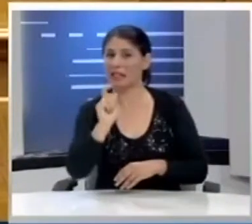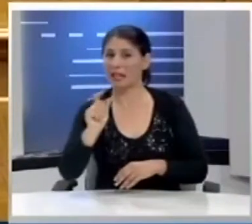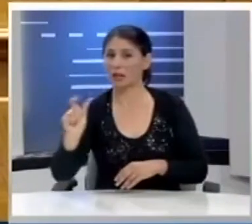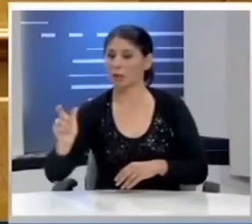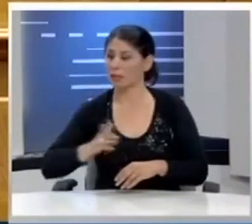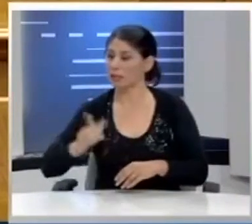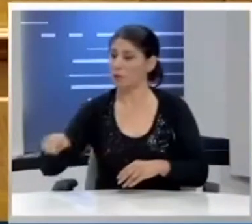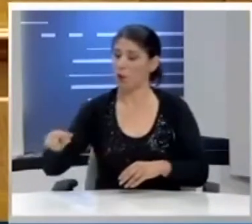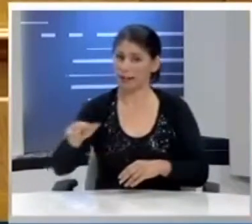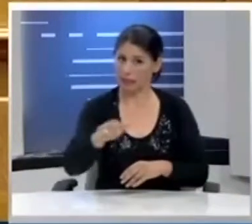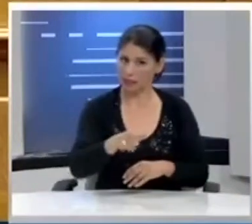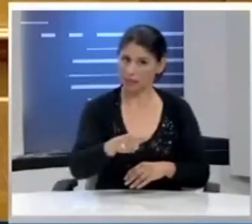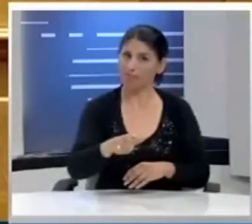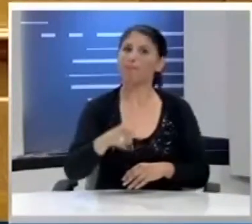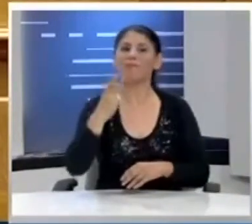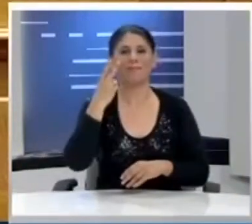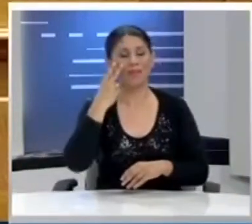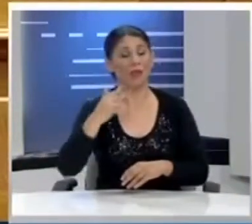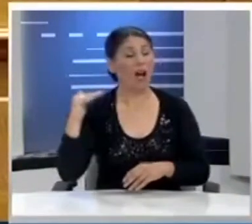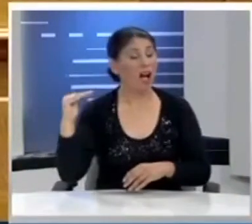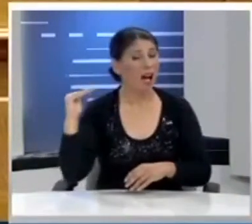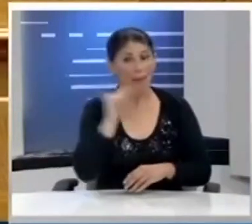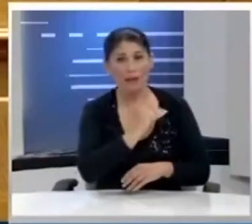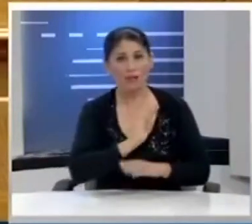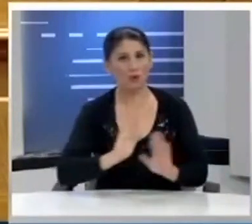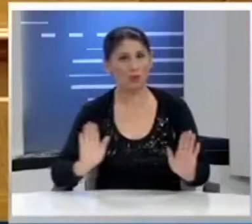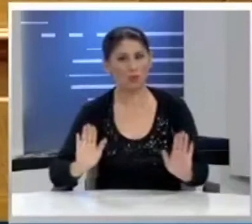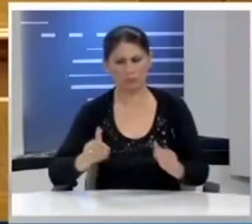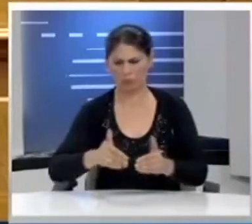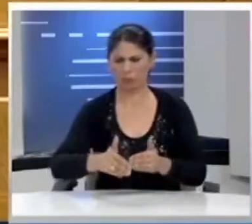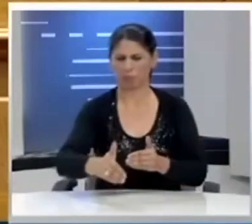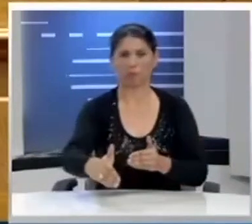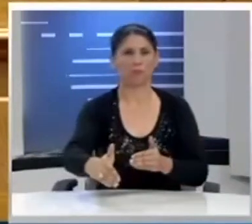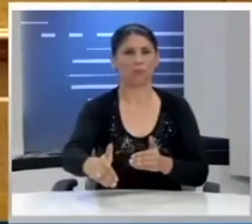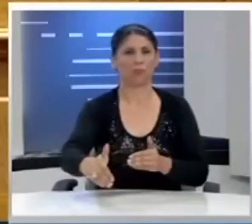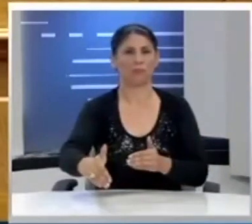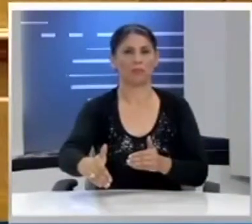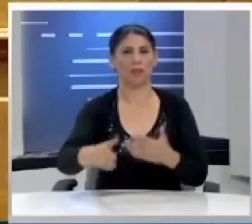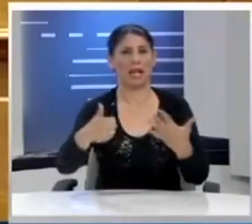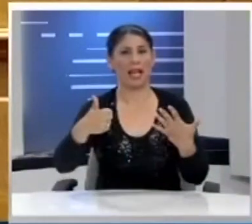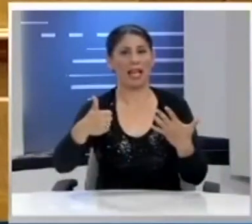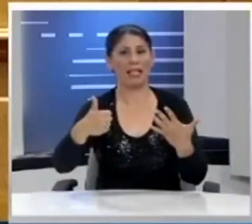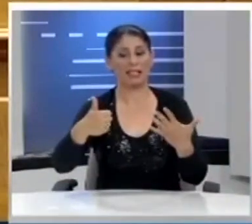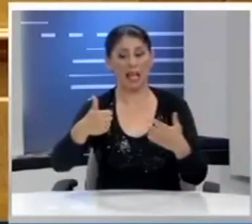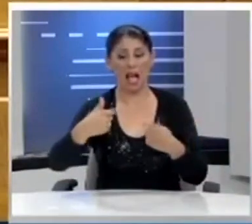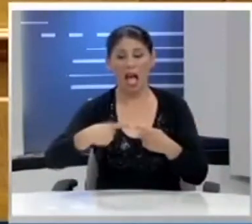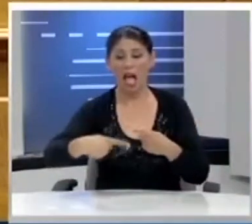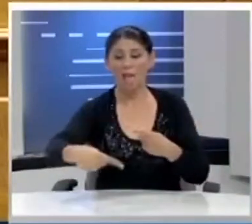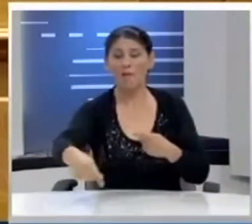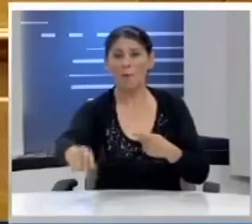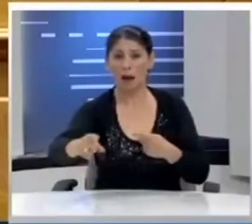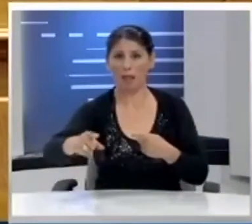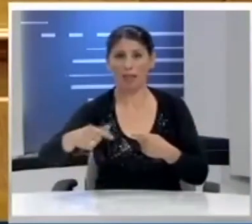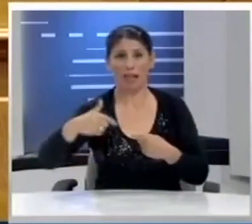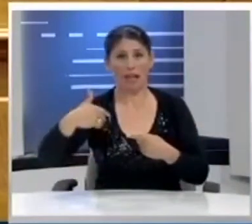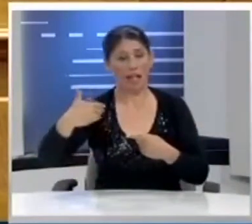εκατομμύρια συμπολίτες μας θα δουν αμέσως εντός των επόμενων 6 εβδομάδων όταν θα